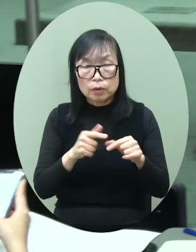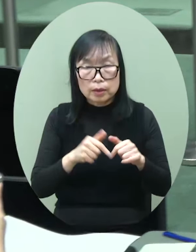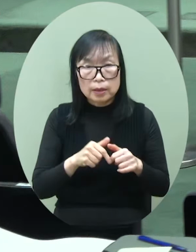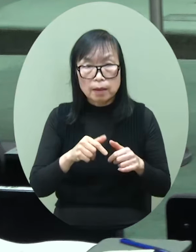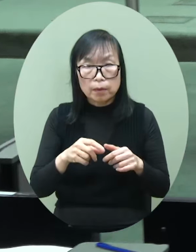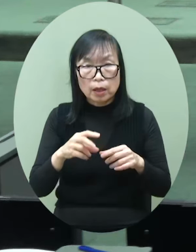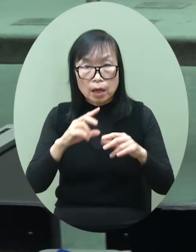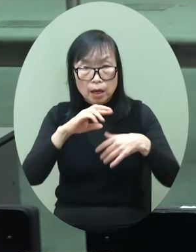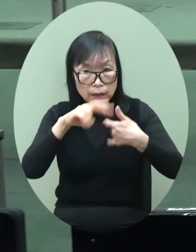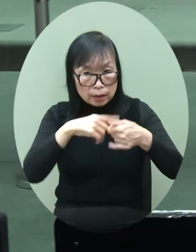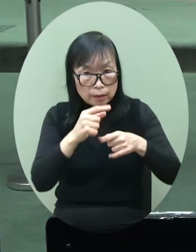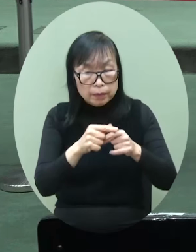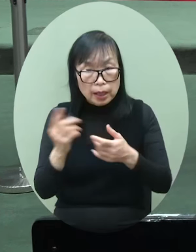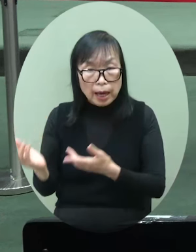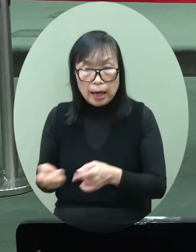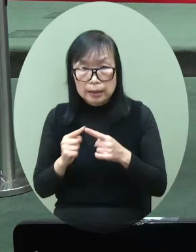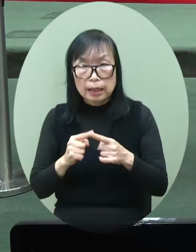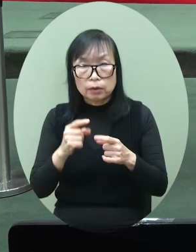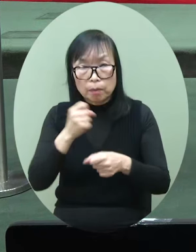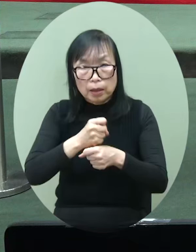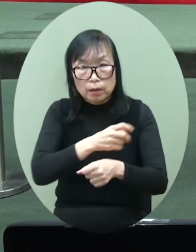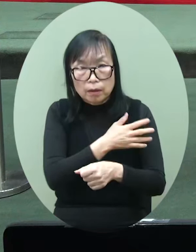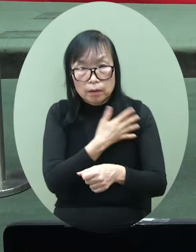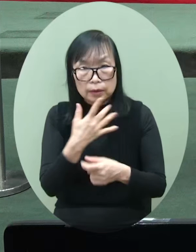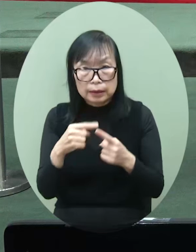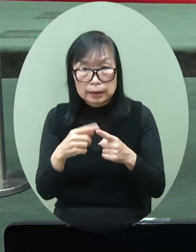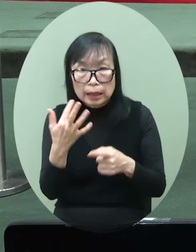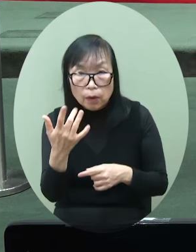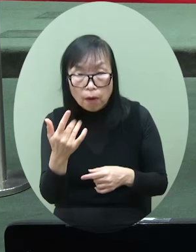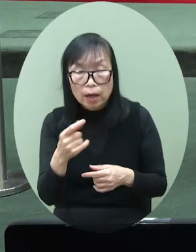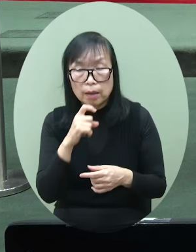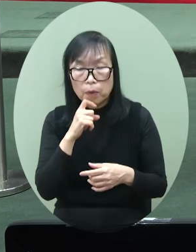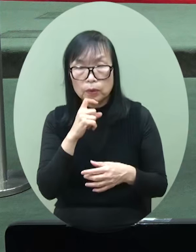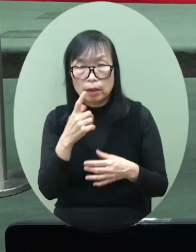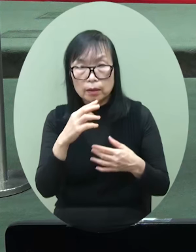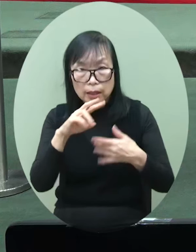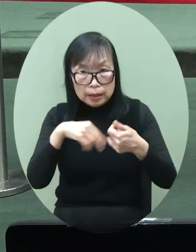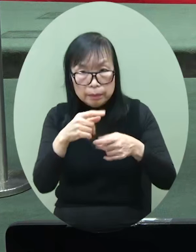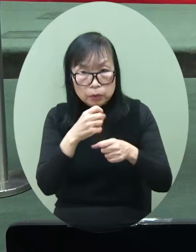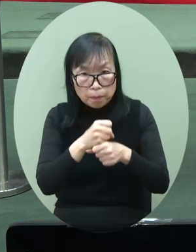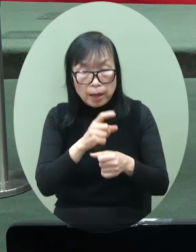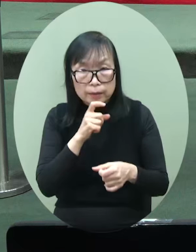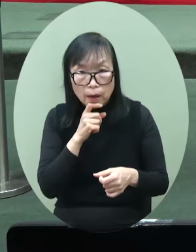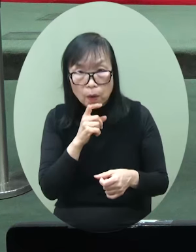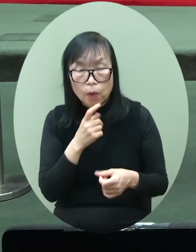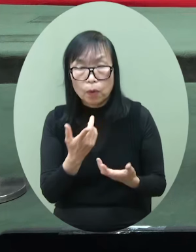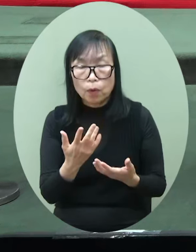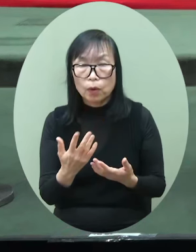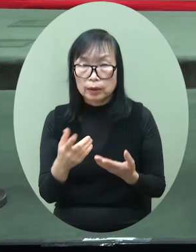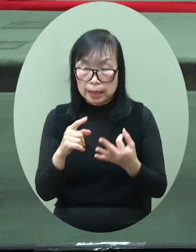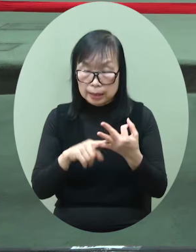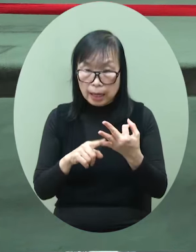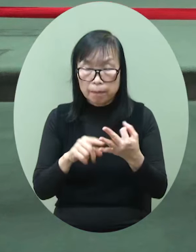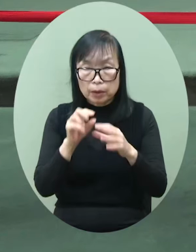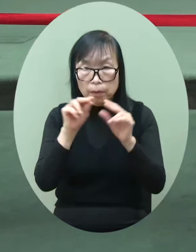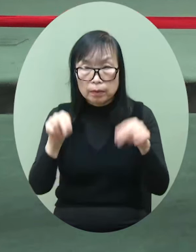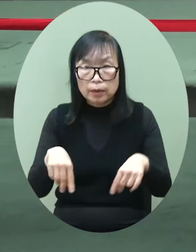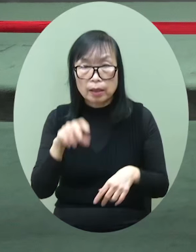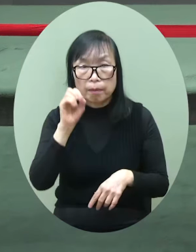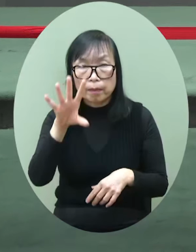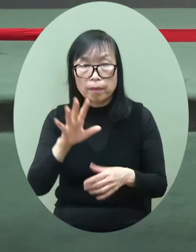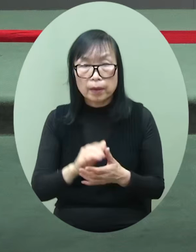員工和房客當中有沒有一些人有驗出陽性呢第三條問題想問